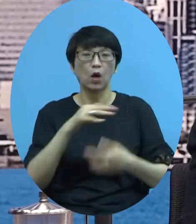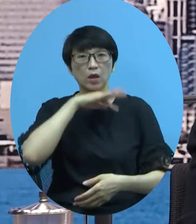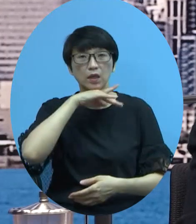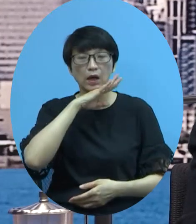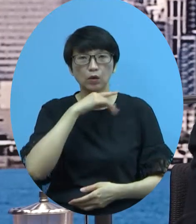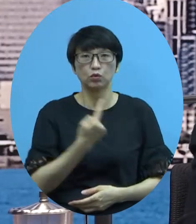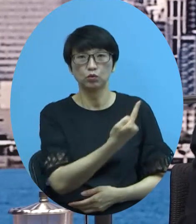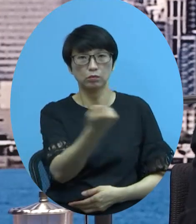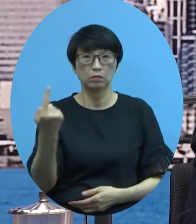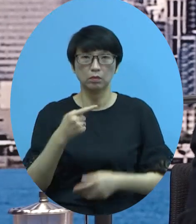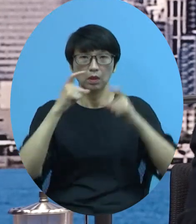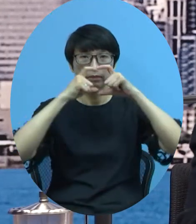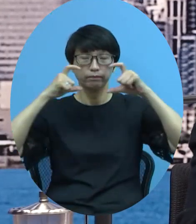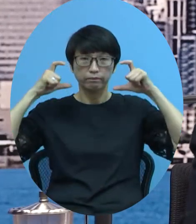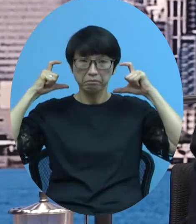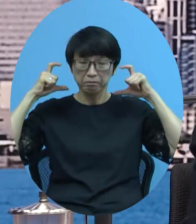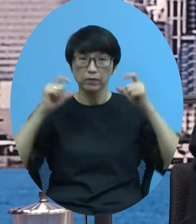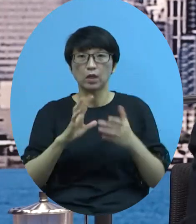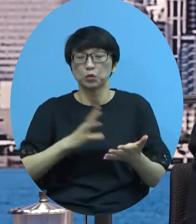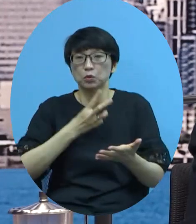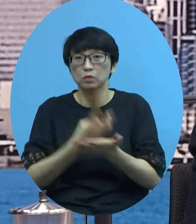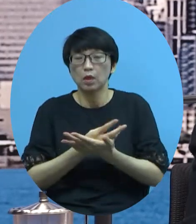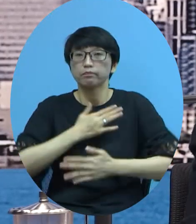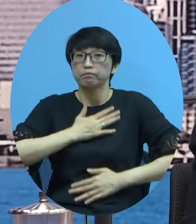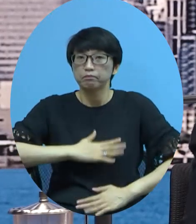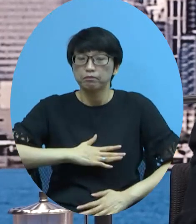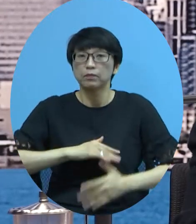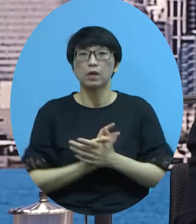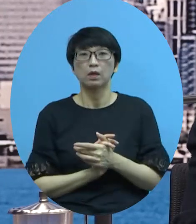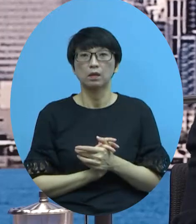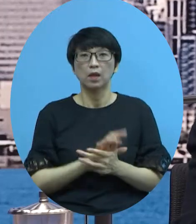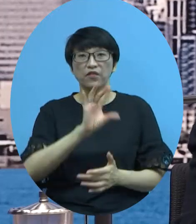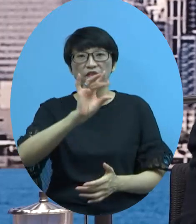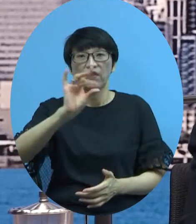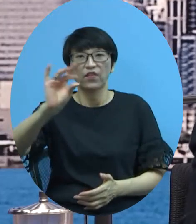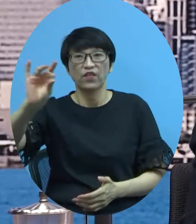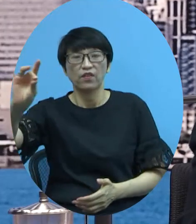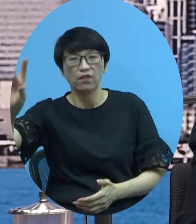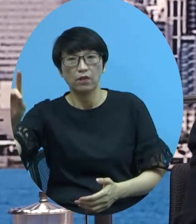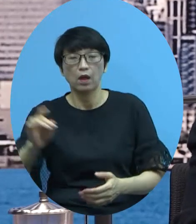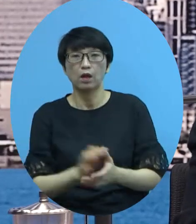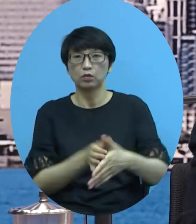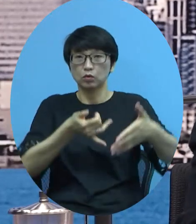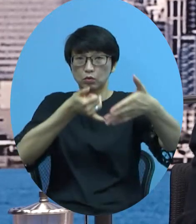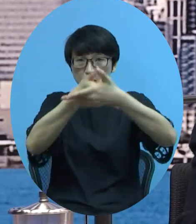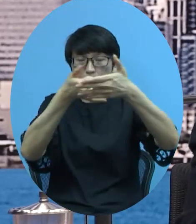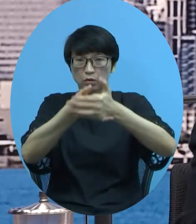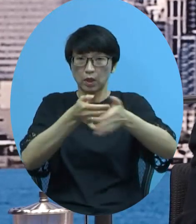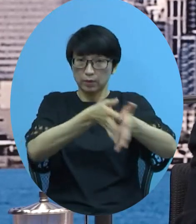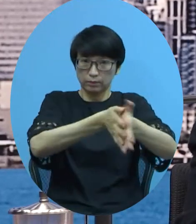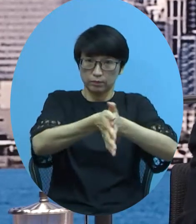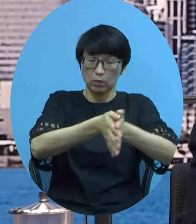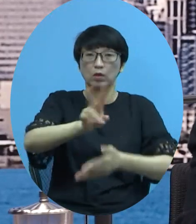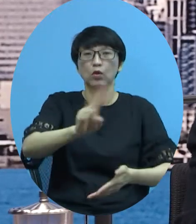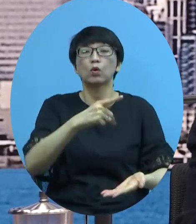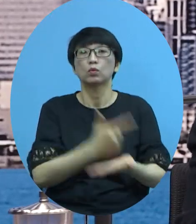罩咁穩陣啲，就要即係除咗即個飛沫嗰度阻即係阻咗啦。咁其實洗手都好緊要，因